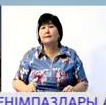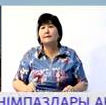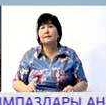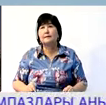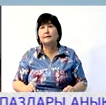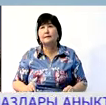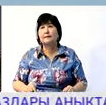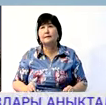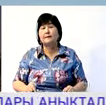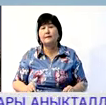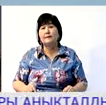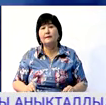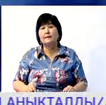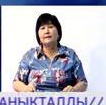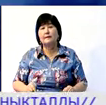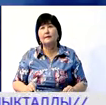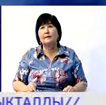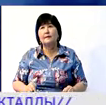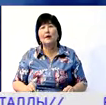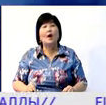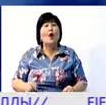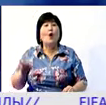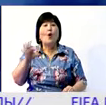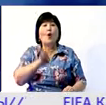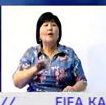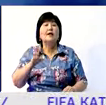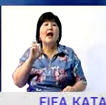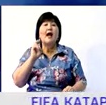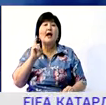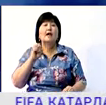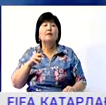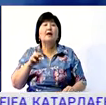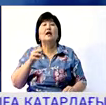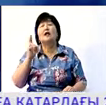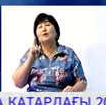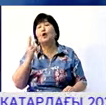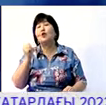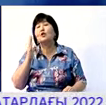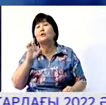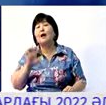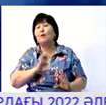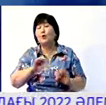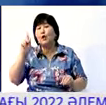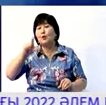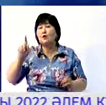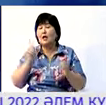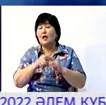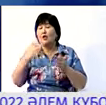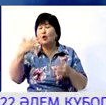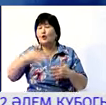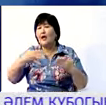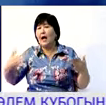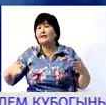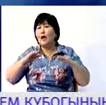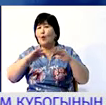Төрехан Қожахметов, Қызылорда телеарнасы. Облыс әкімі Қырымбек Көшербаев озат оқушылармен жүздесті. Кездесуге 50-ден астам